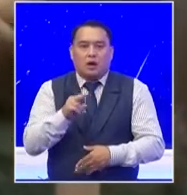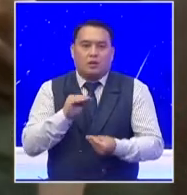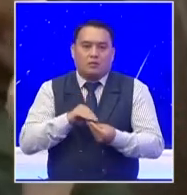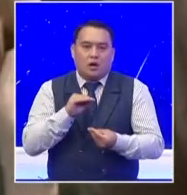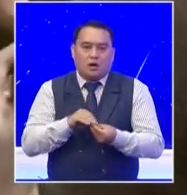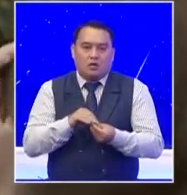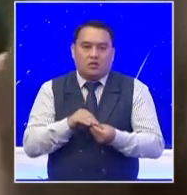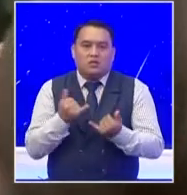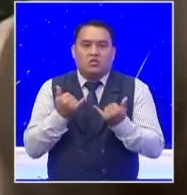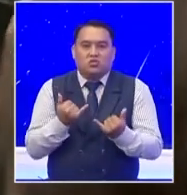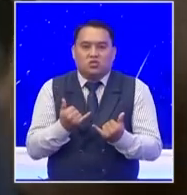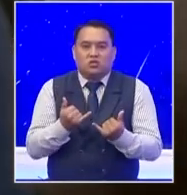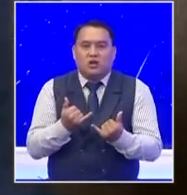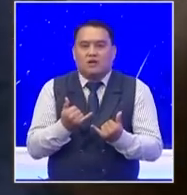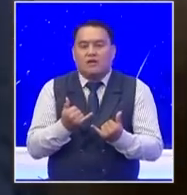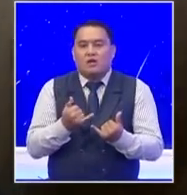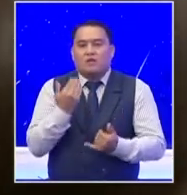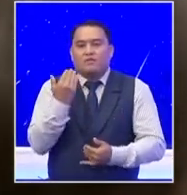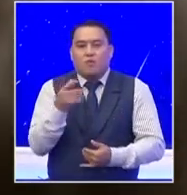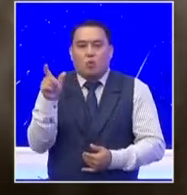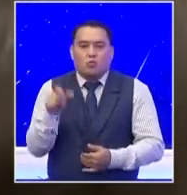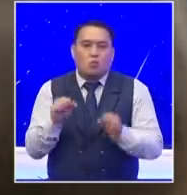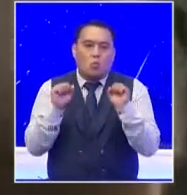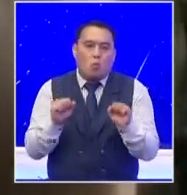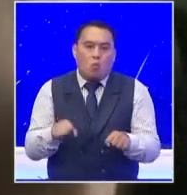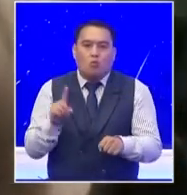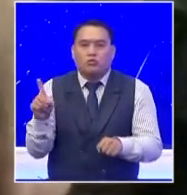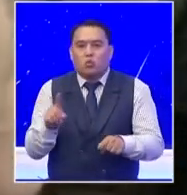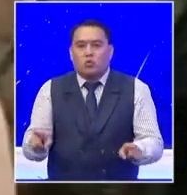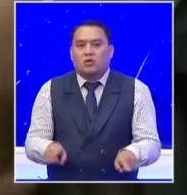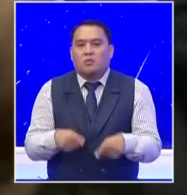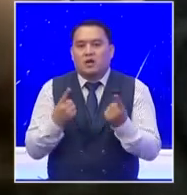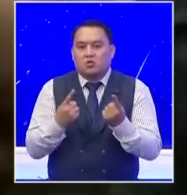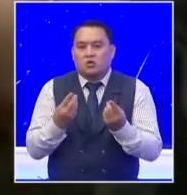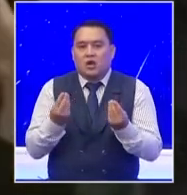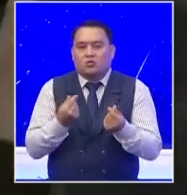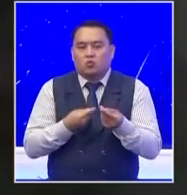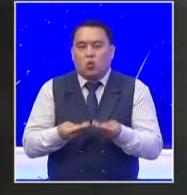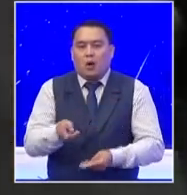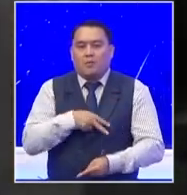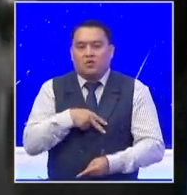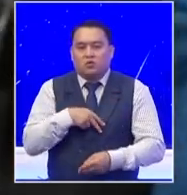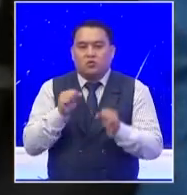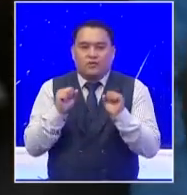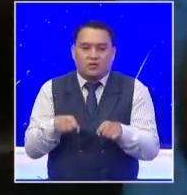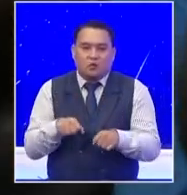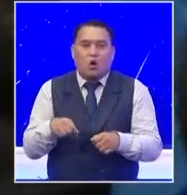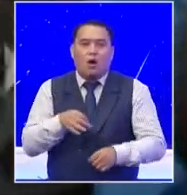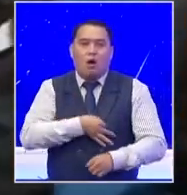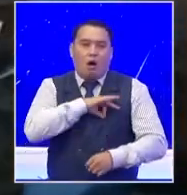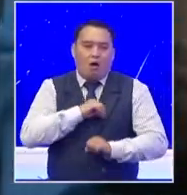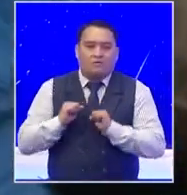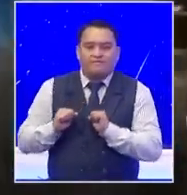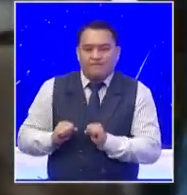прежними. Теперь частично оправданные фигуранты дела могут рассчитывать на реабилитацию и денежную компенсацию. Адвокат Мамаева